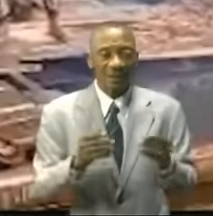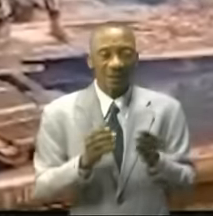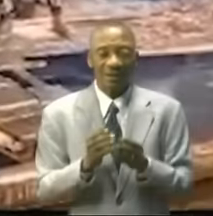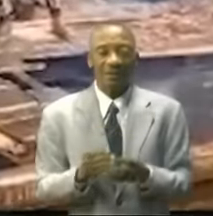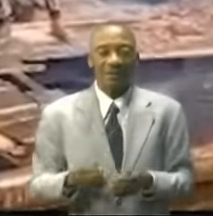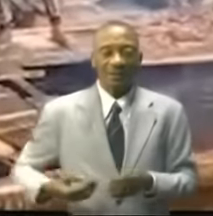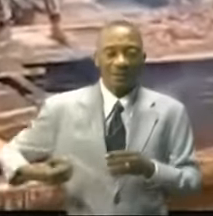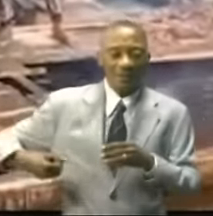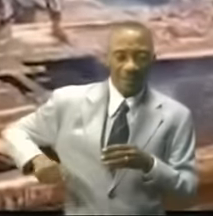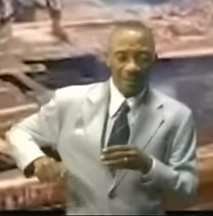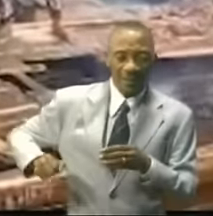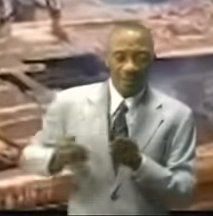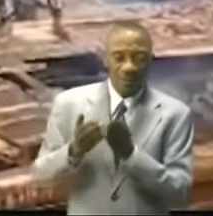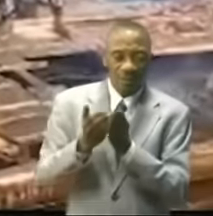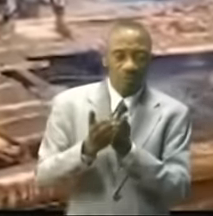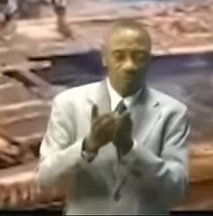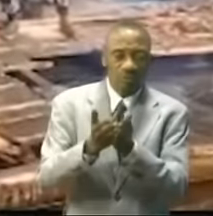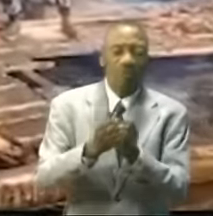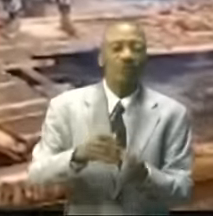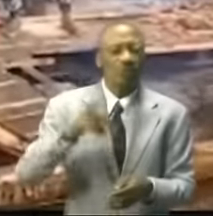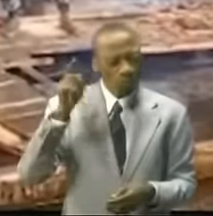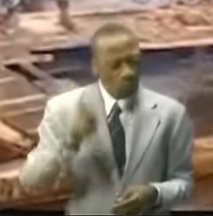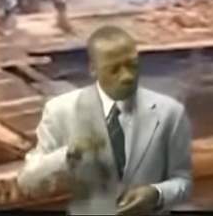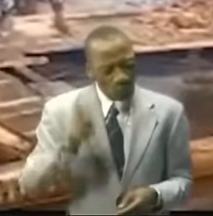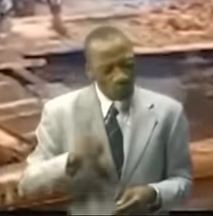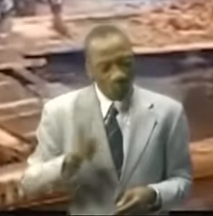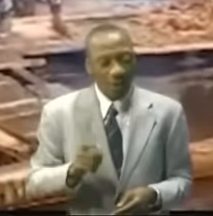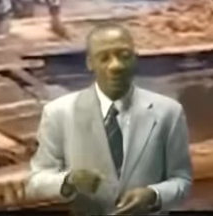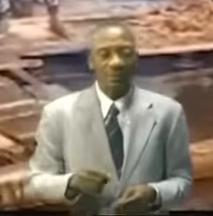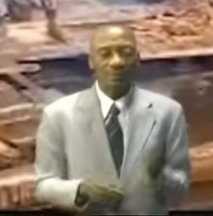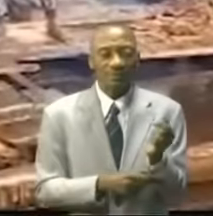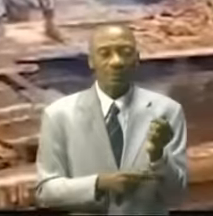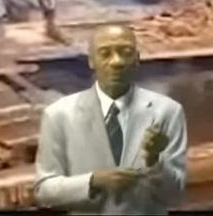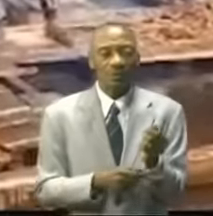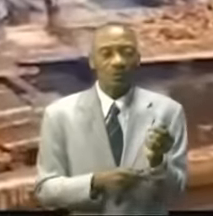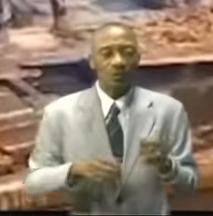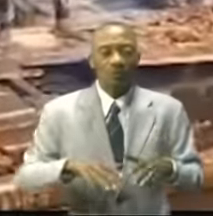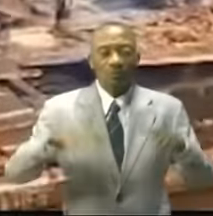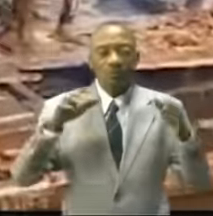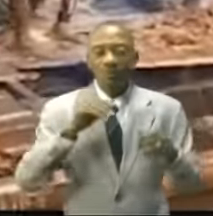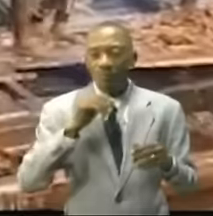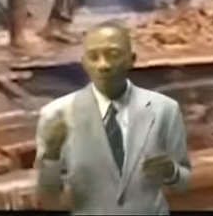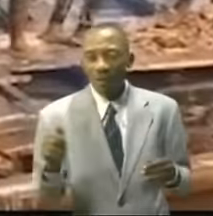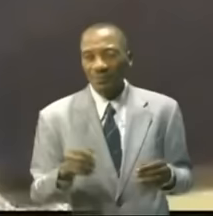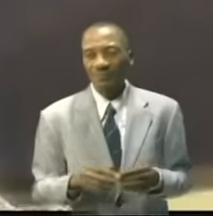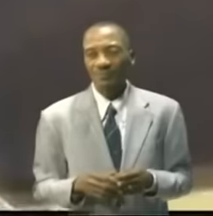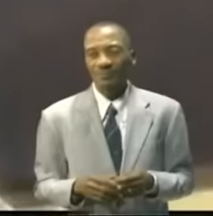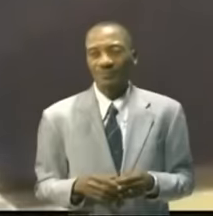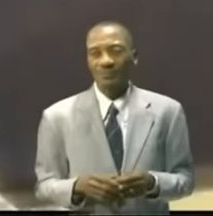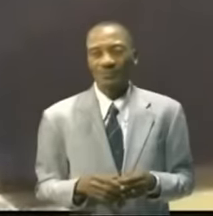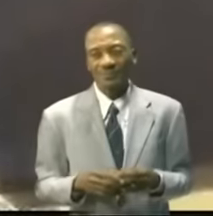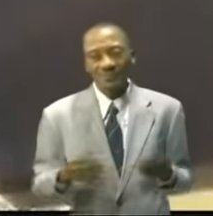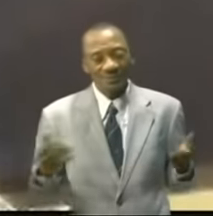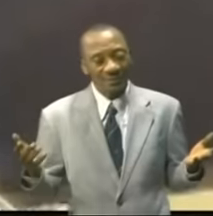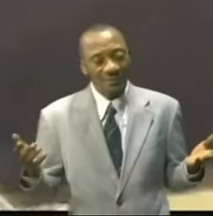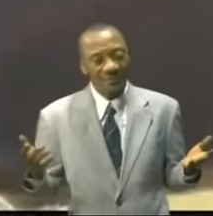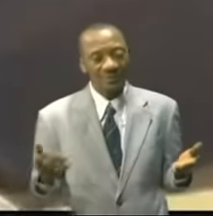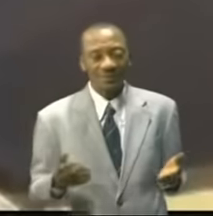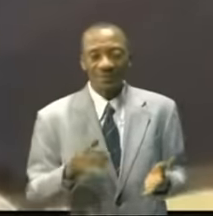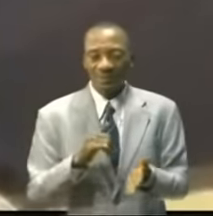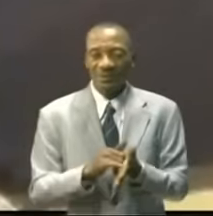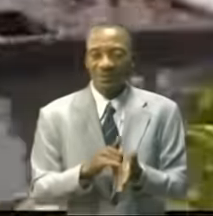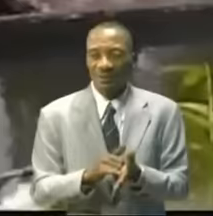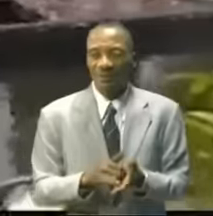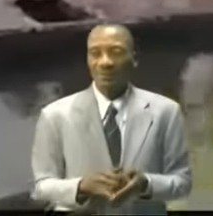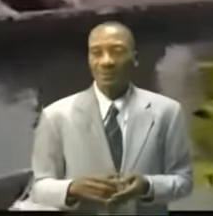mes collègues parlementaires, députés nationaux et sénateurs, premièrement à un élan de solidarité envers toutes ces familles qui ont perdu